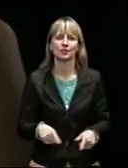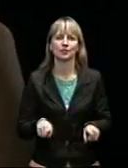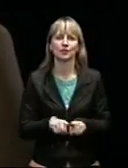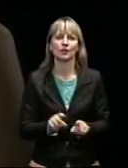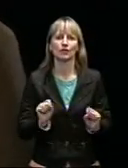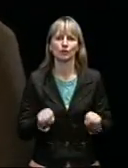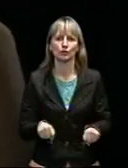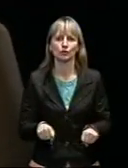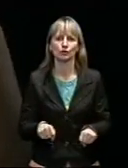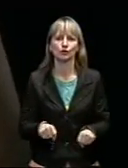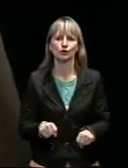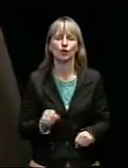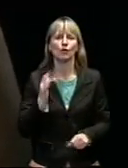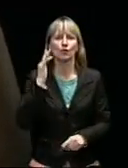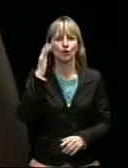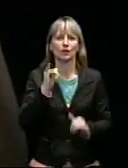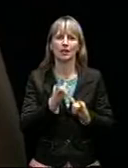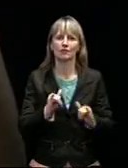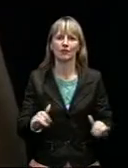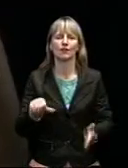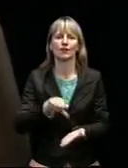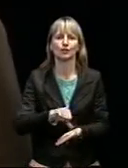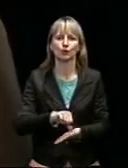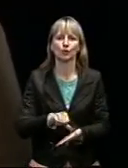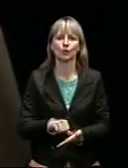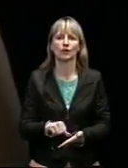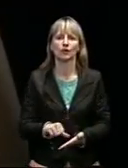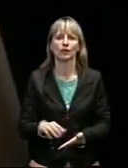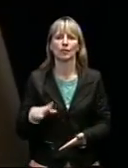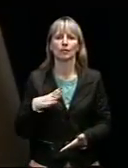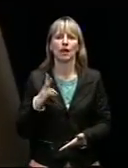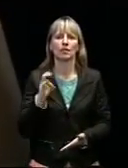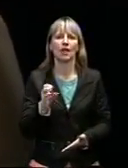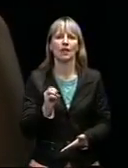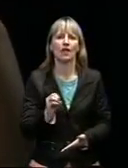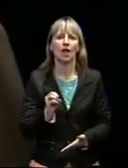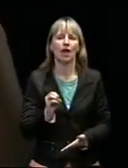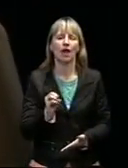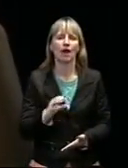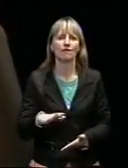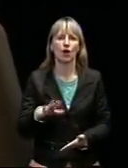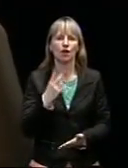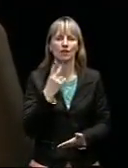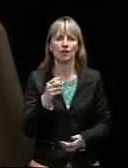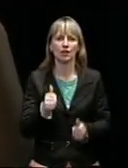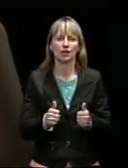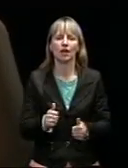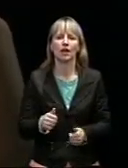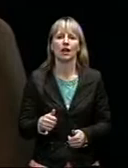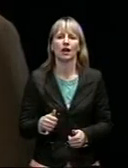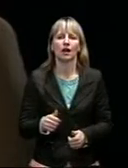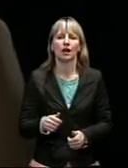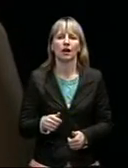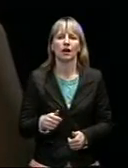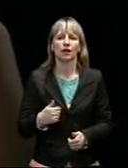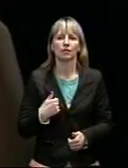така можливість творчески розвиватися, рости, виступати. Вони були на Євровиденні, це замечательний опыт. Ми, звісно,